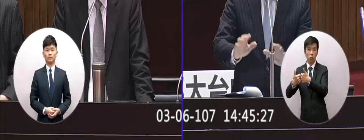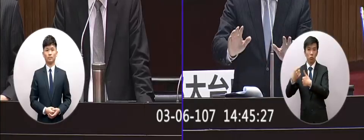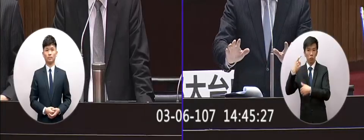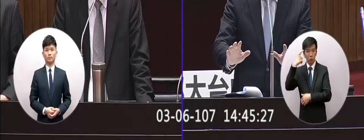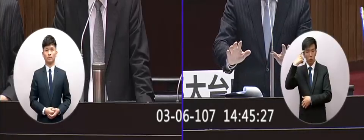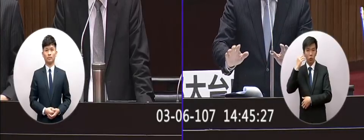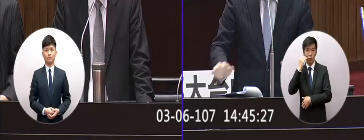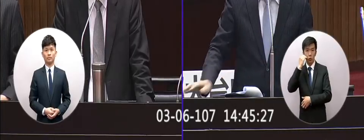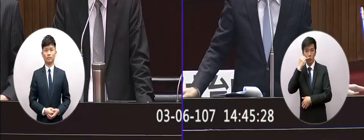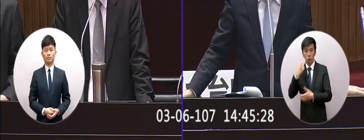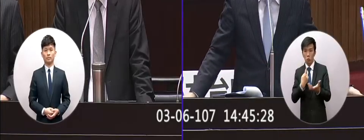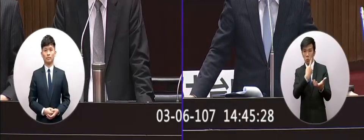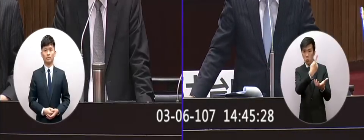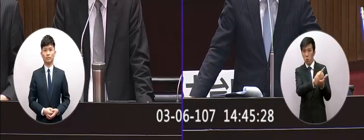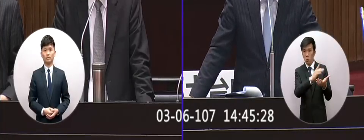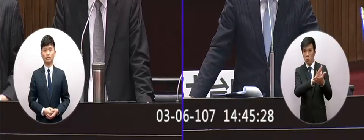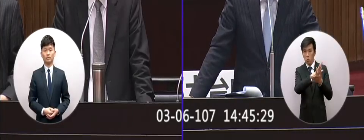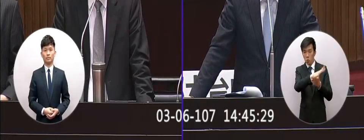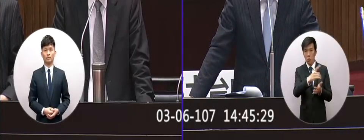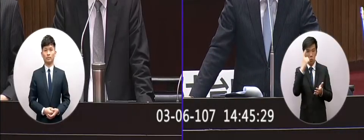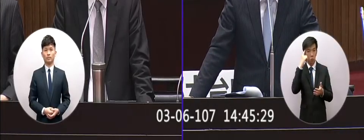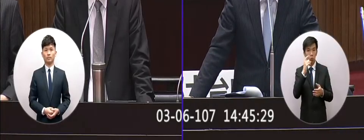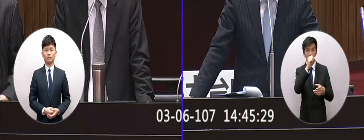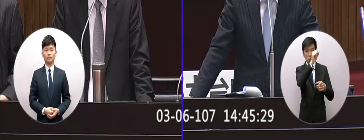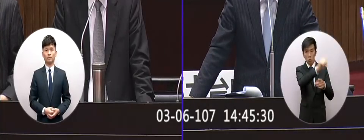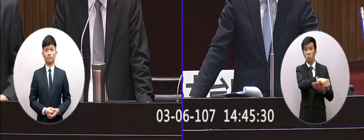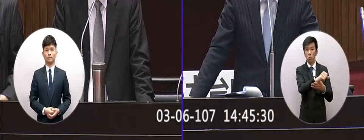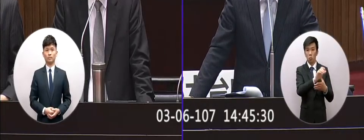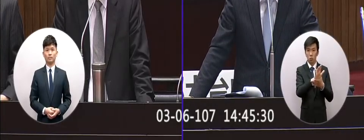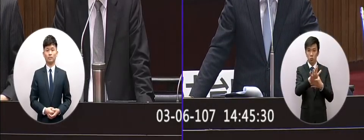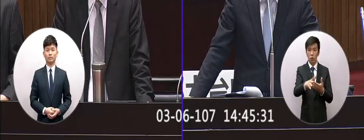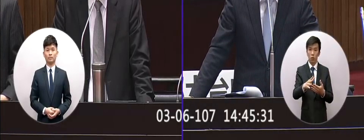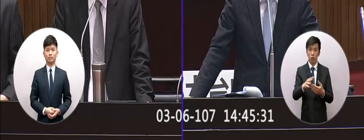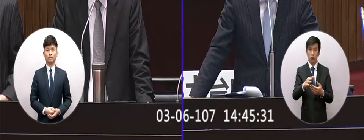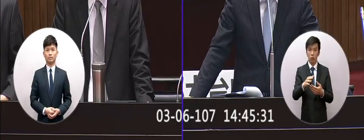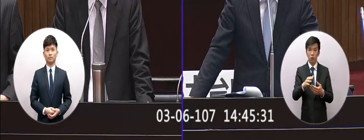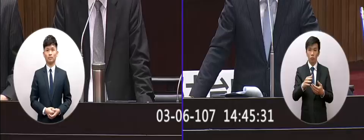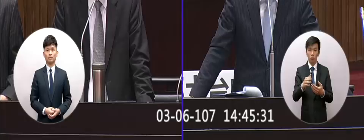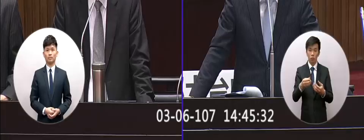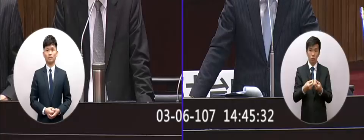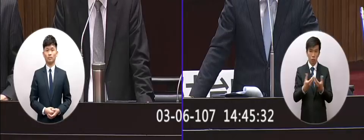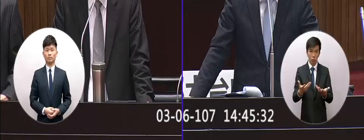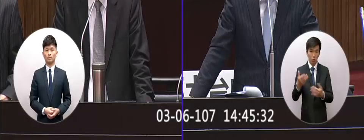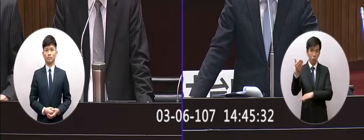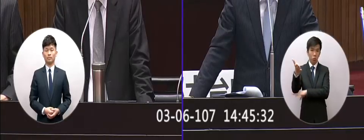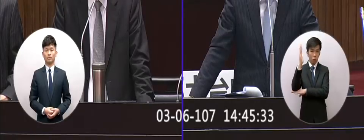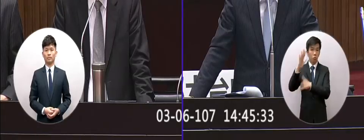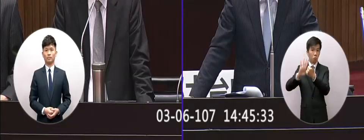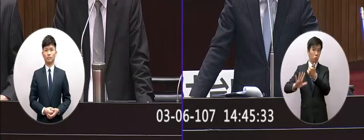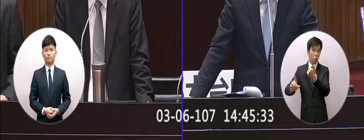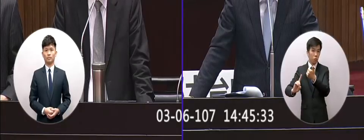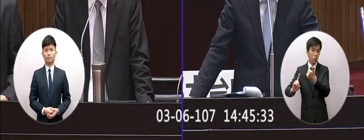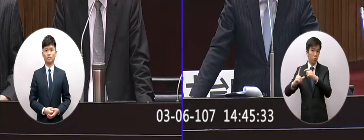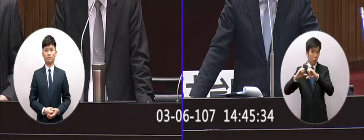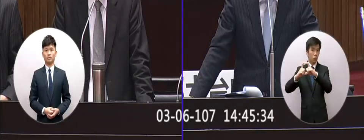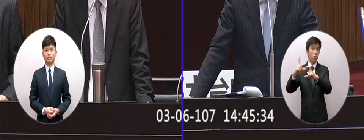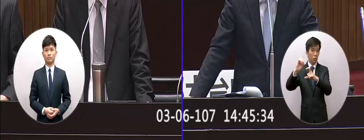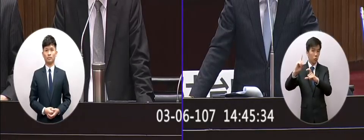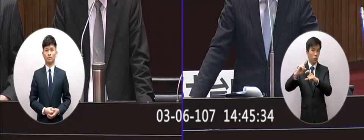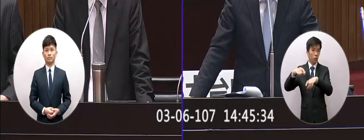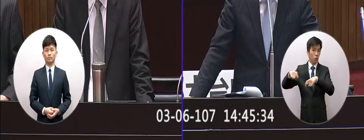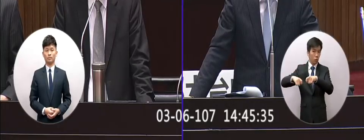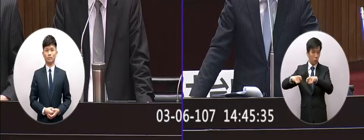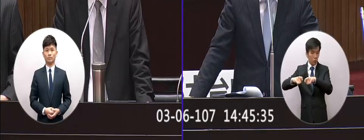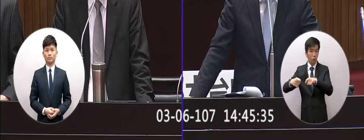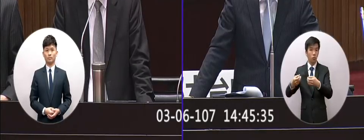好，没有关系。问题是你政府的回应是什么？决策是什么？反应是什么？还有因应之道是什